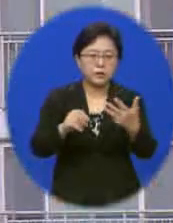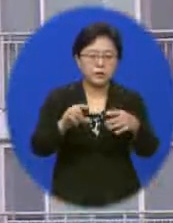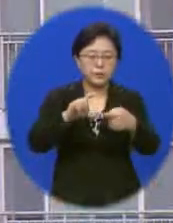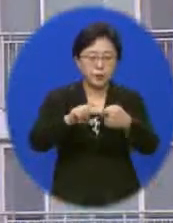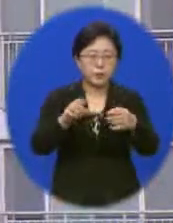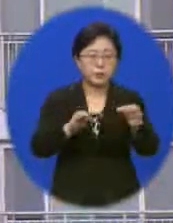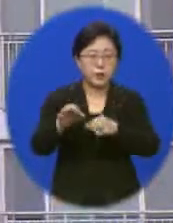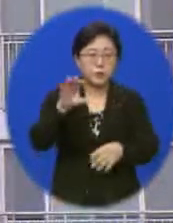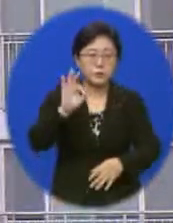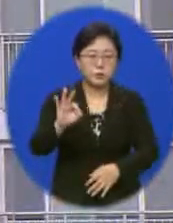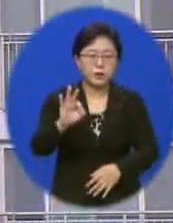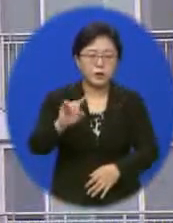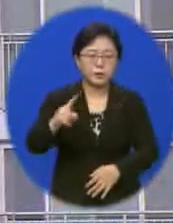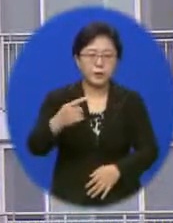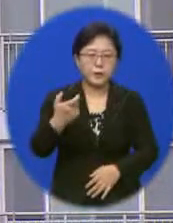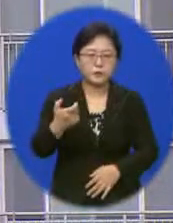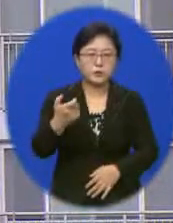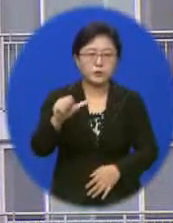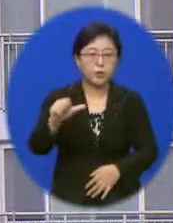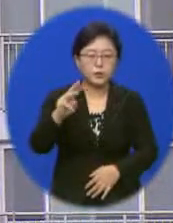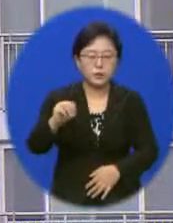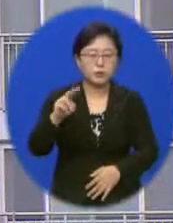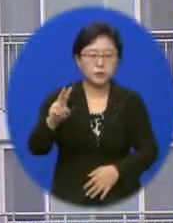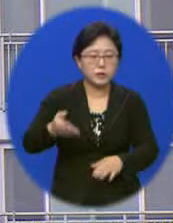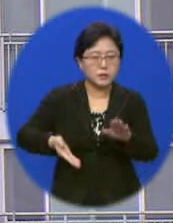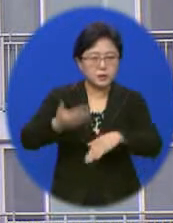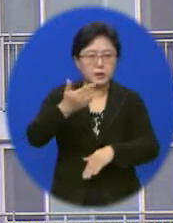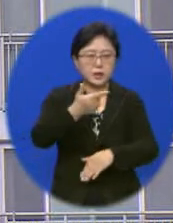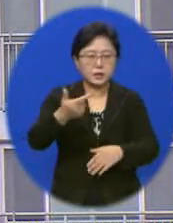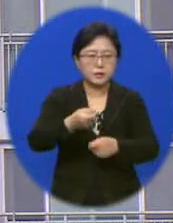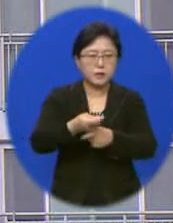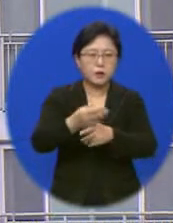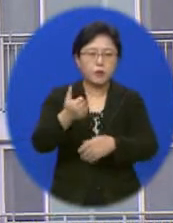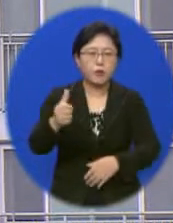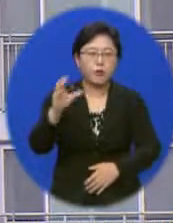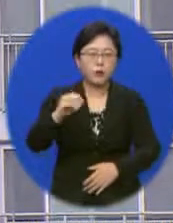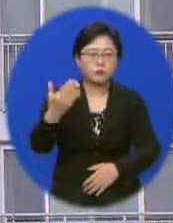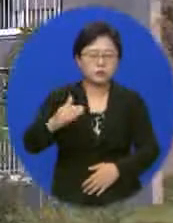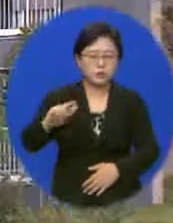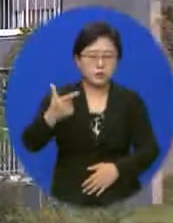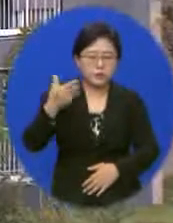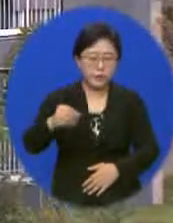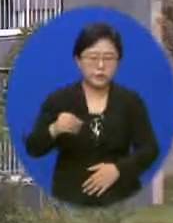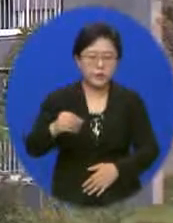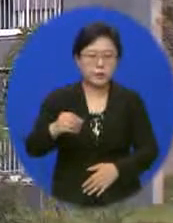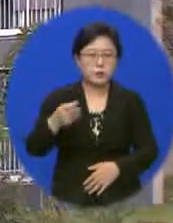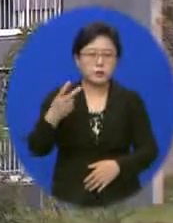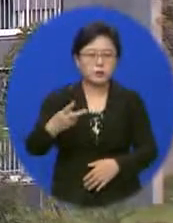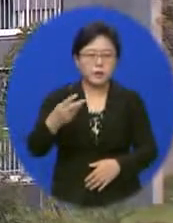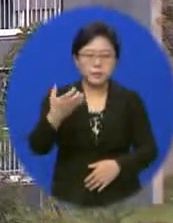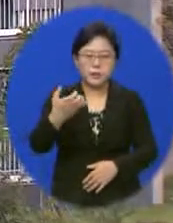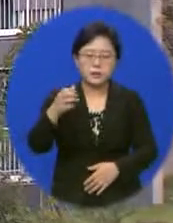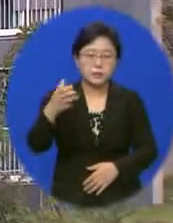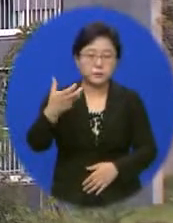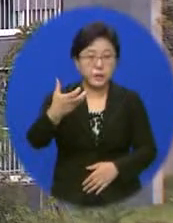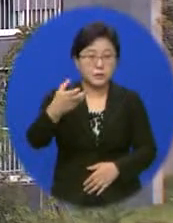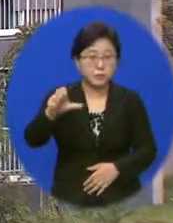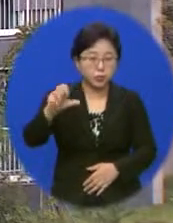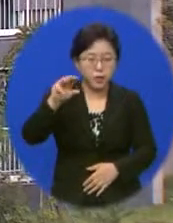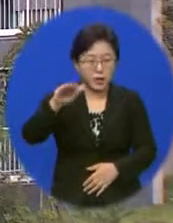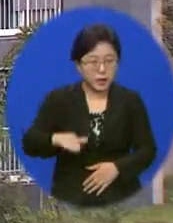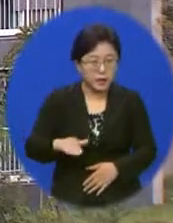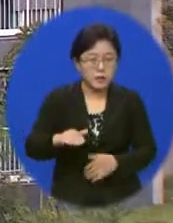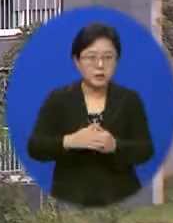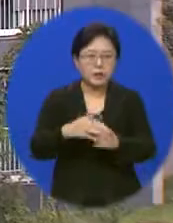매매 가격은 165제곱미터 이상의 대형은 5억 9,600만 원인 반면에 85제곱미터 이하